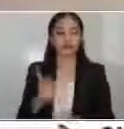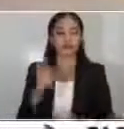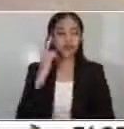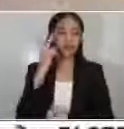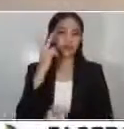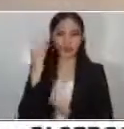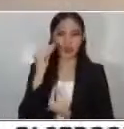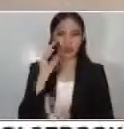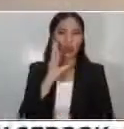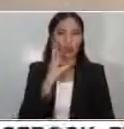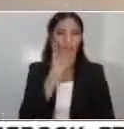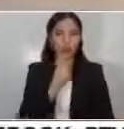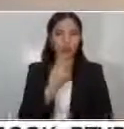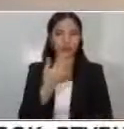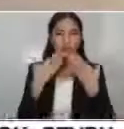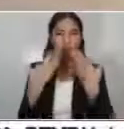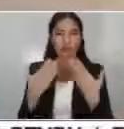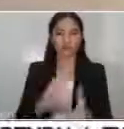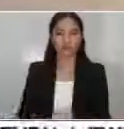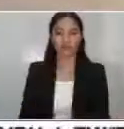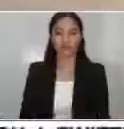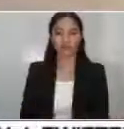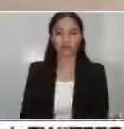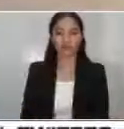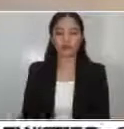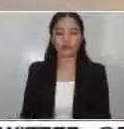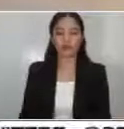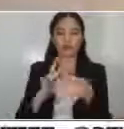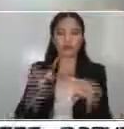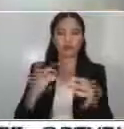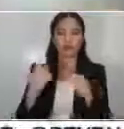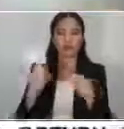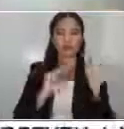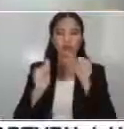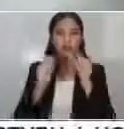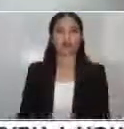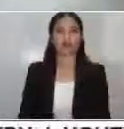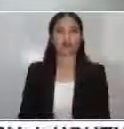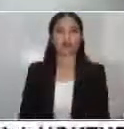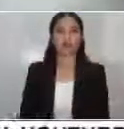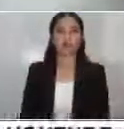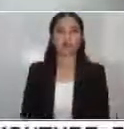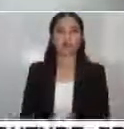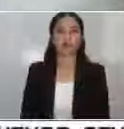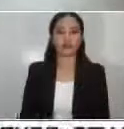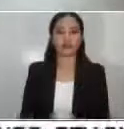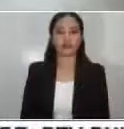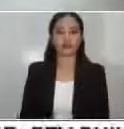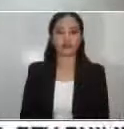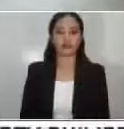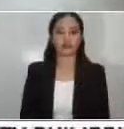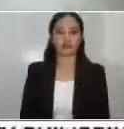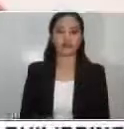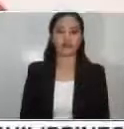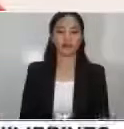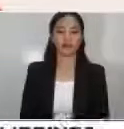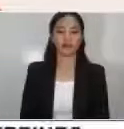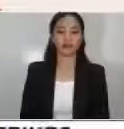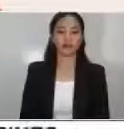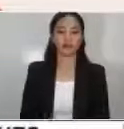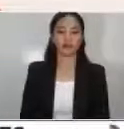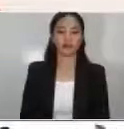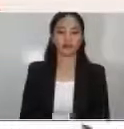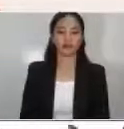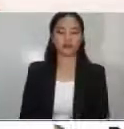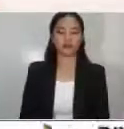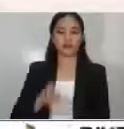Tapos nagbubuhat ako ng mga set, ang bibigat from 8 a.m. natatapos ako 4 p.m. Wala